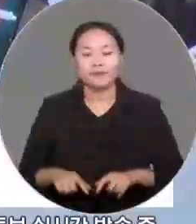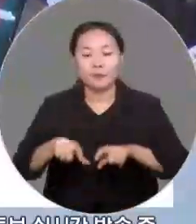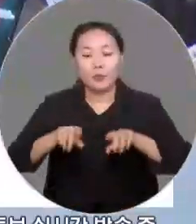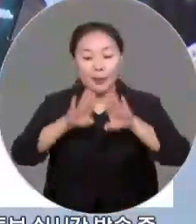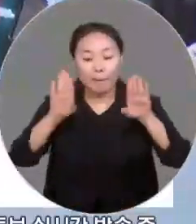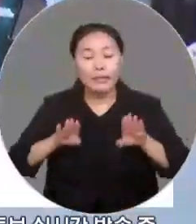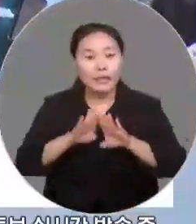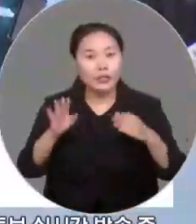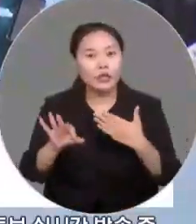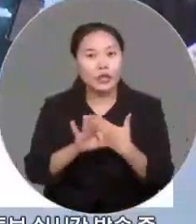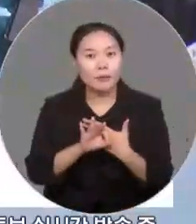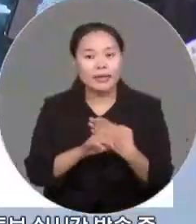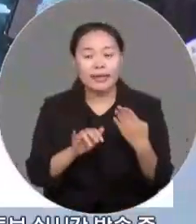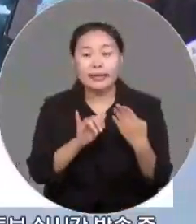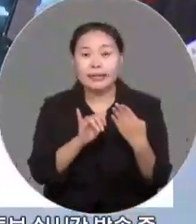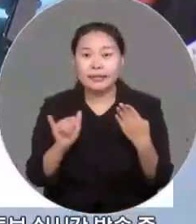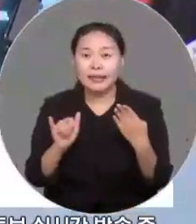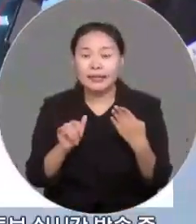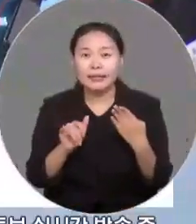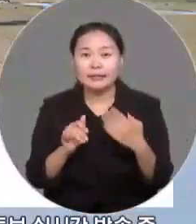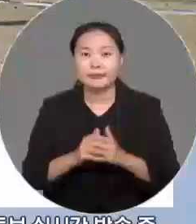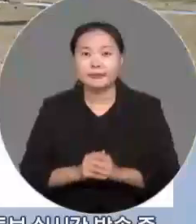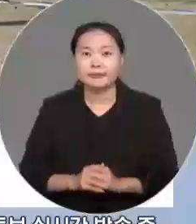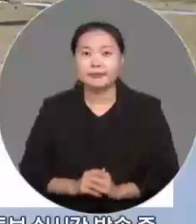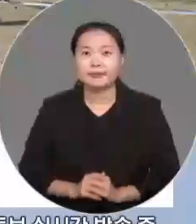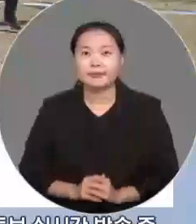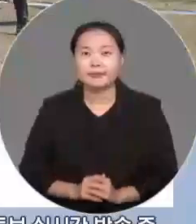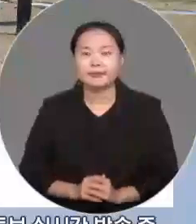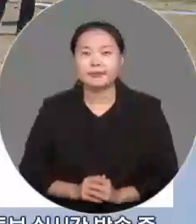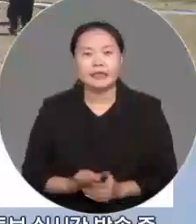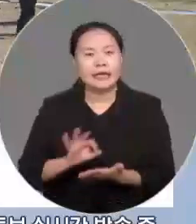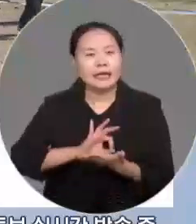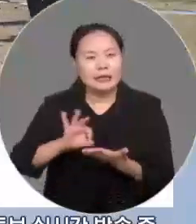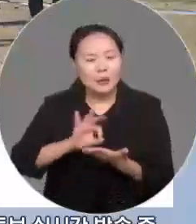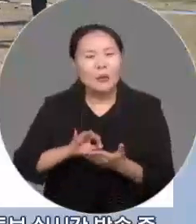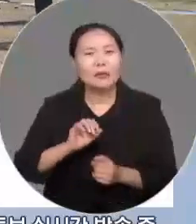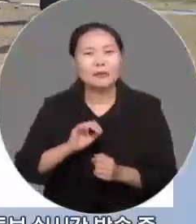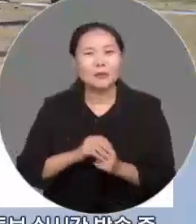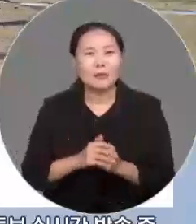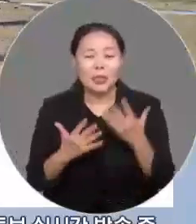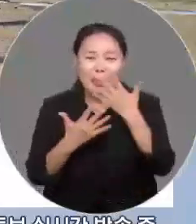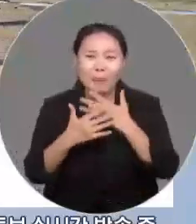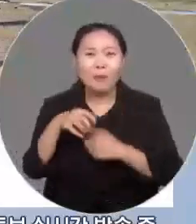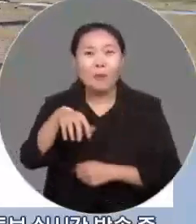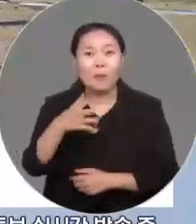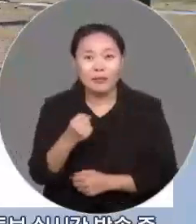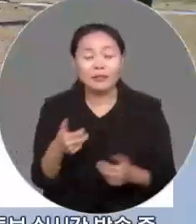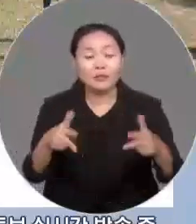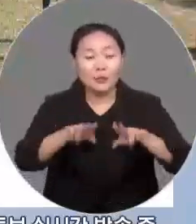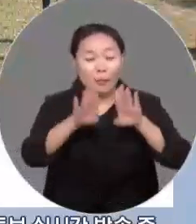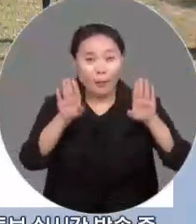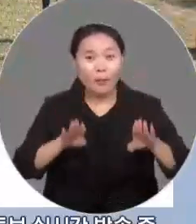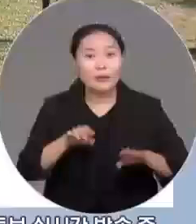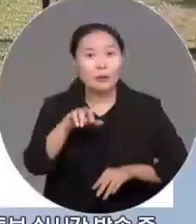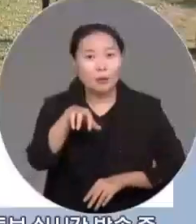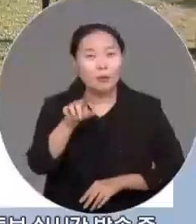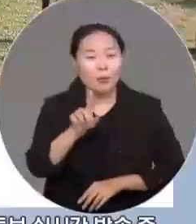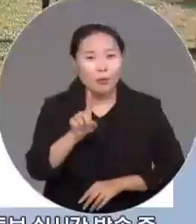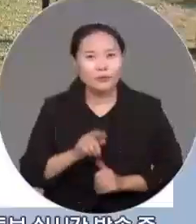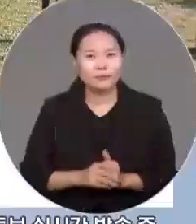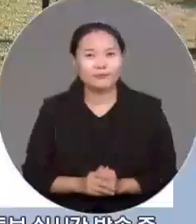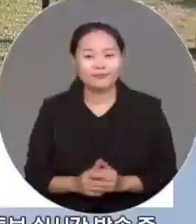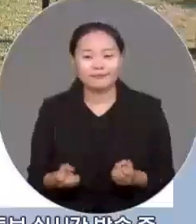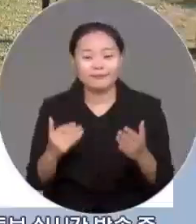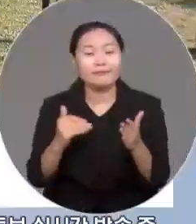박람회 같은 경우에는 사용하고 이후에는 사용청에 애매한 부분이 많습니다. 네. 정원 박람회는 바로 이